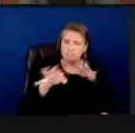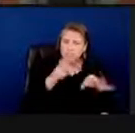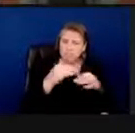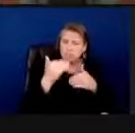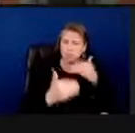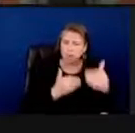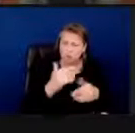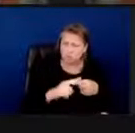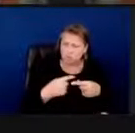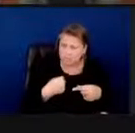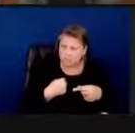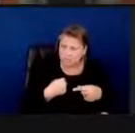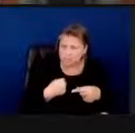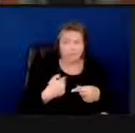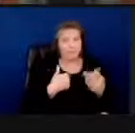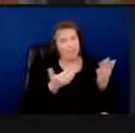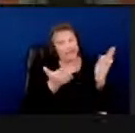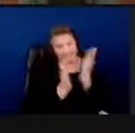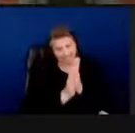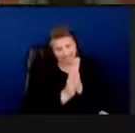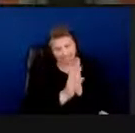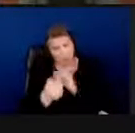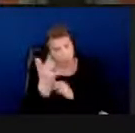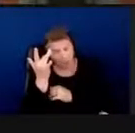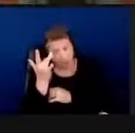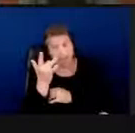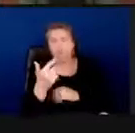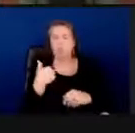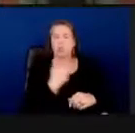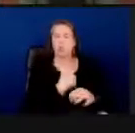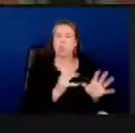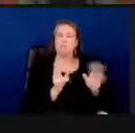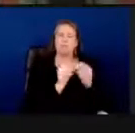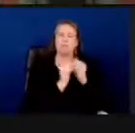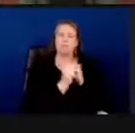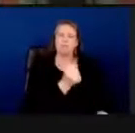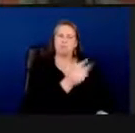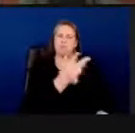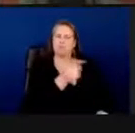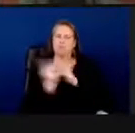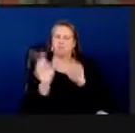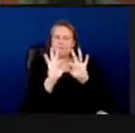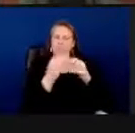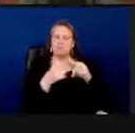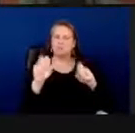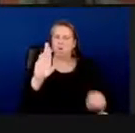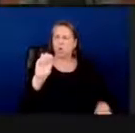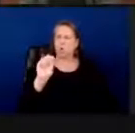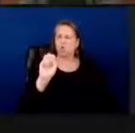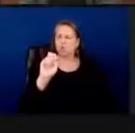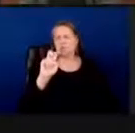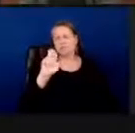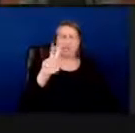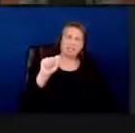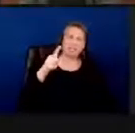ningependa Dr. Polio pengine atupe maelezo zaidi.